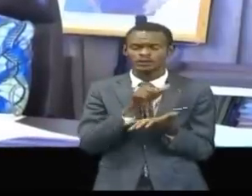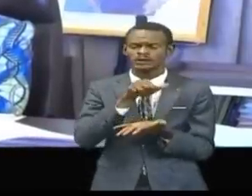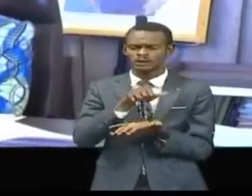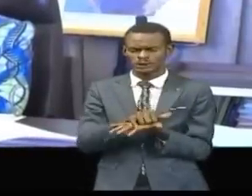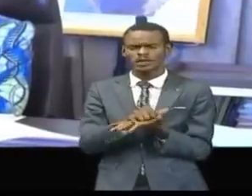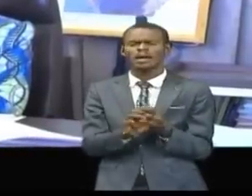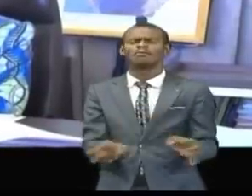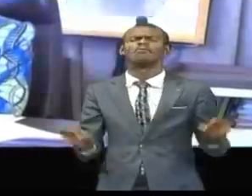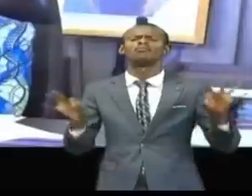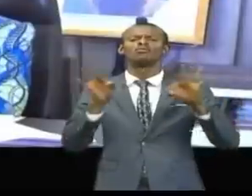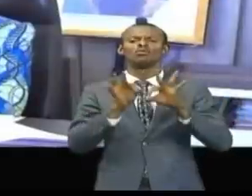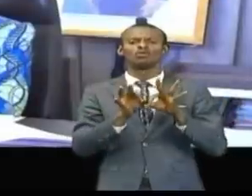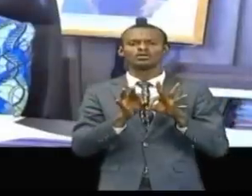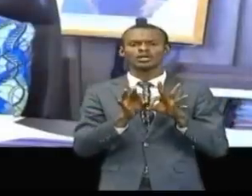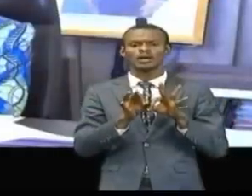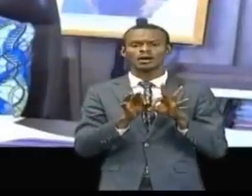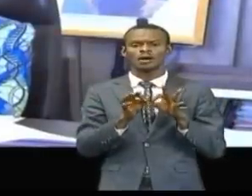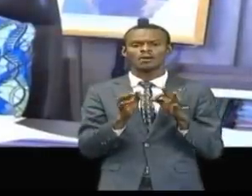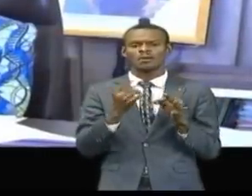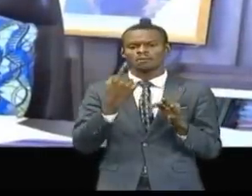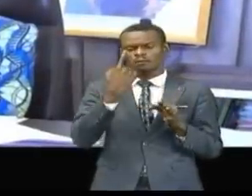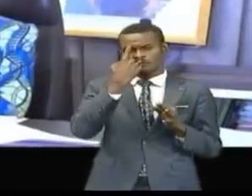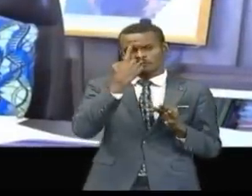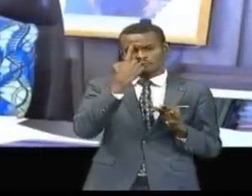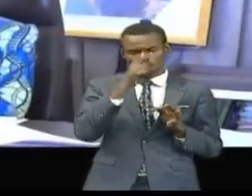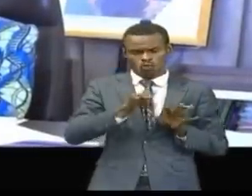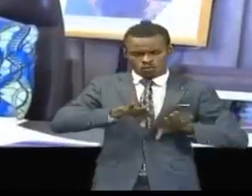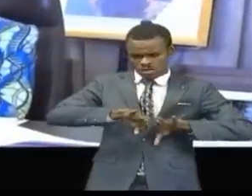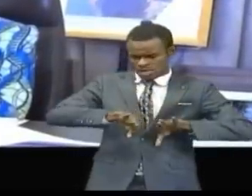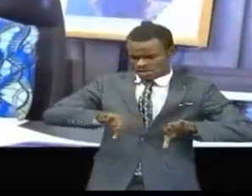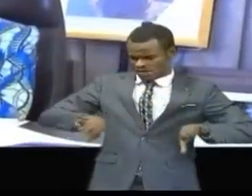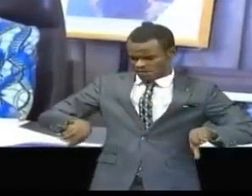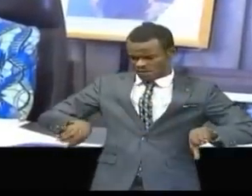distinction entre la fiscalité des sociétés